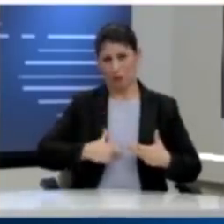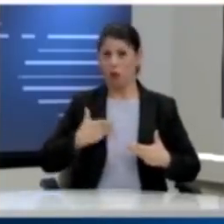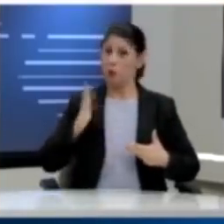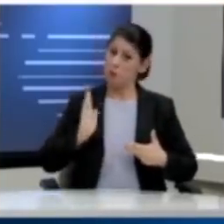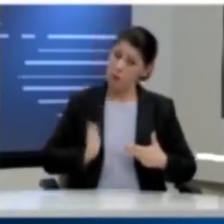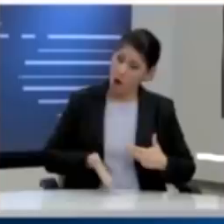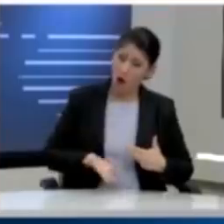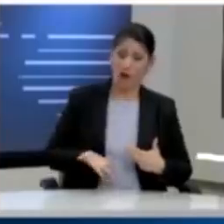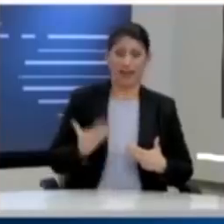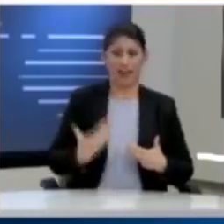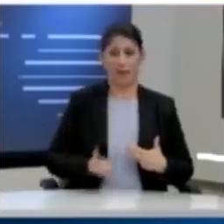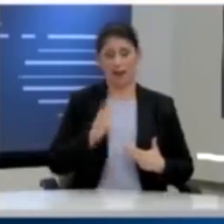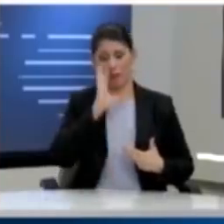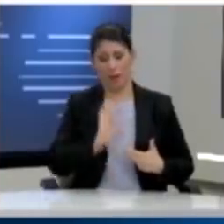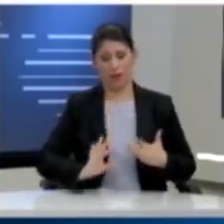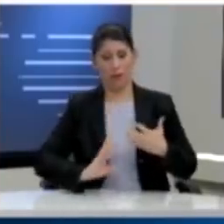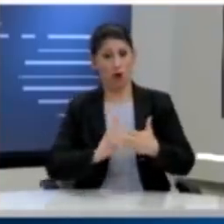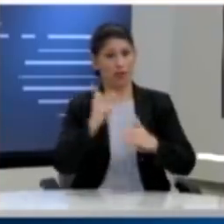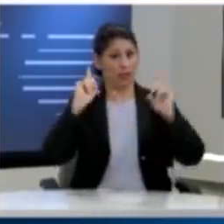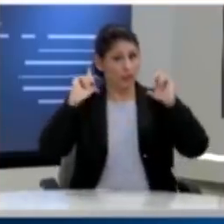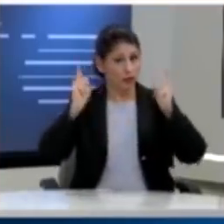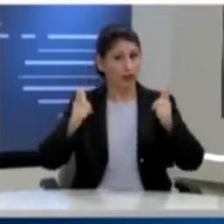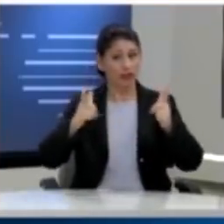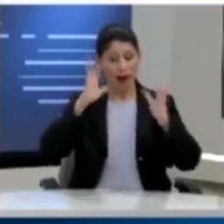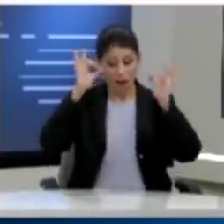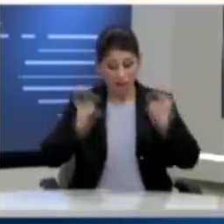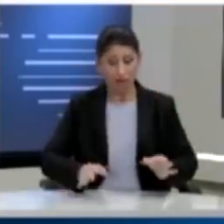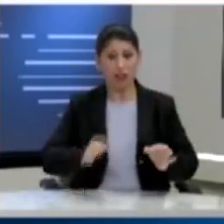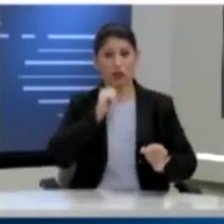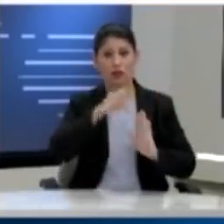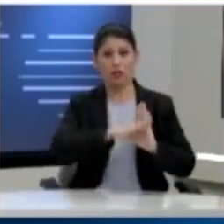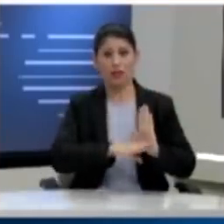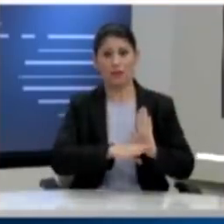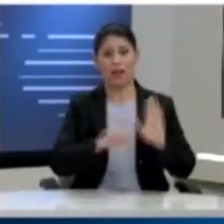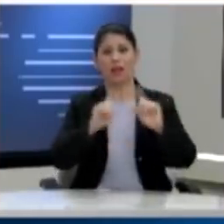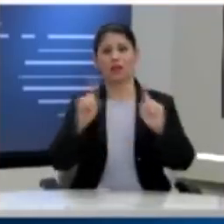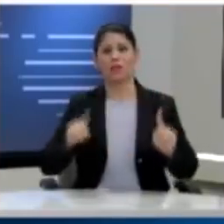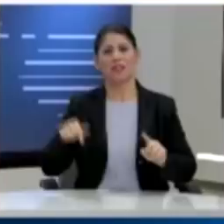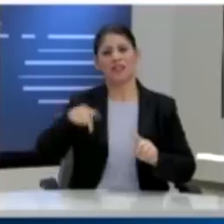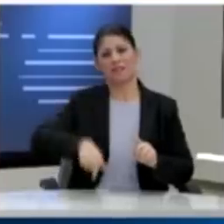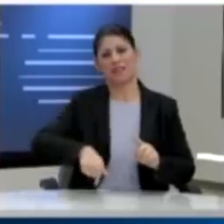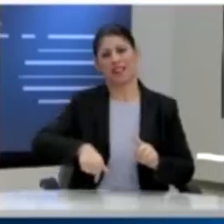να υπάρξει πραγματικά προοδευτικό δημοκρατικά γνήσιο σύνταγμα στο πλαίσιο της σημερινής